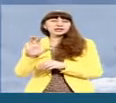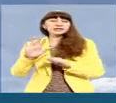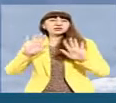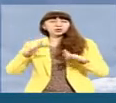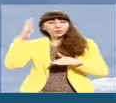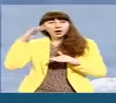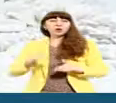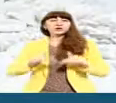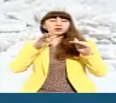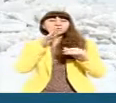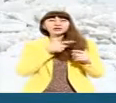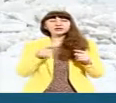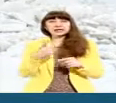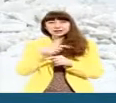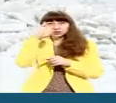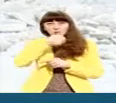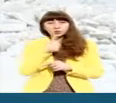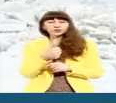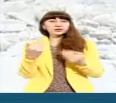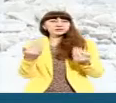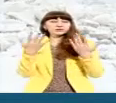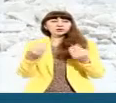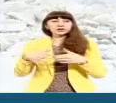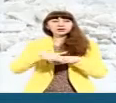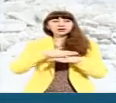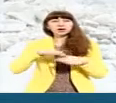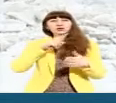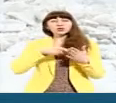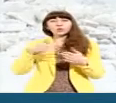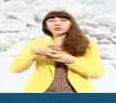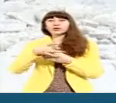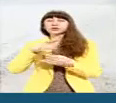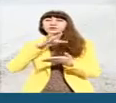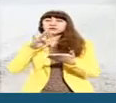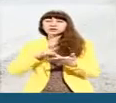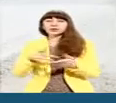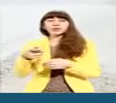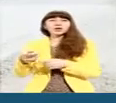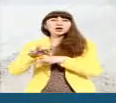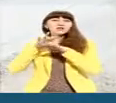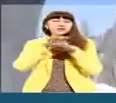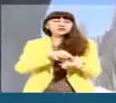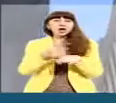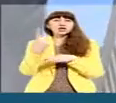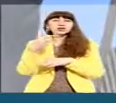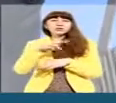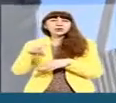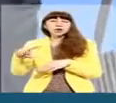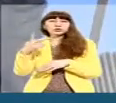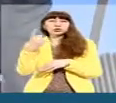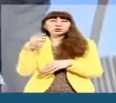поводкового периода на этот год на сегодняшний день на территории городов и районных центров вывезено более одного миллиона 100 тысяч